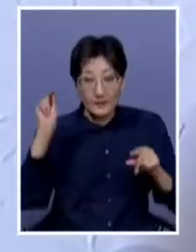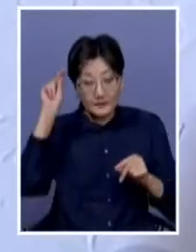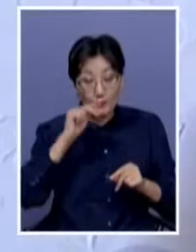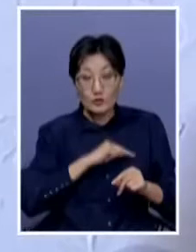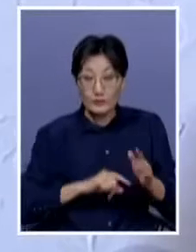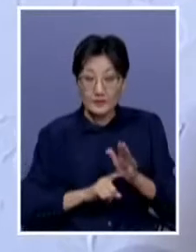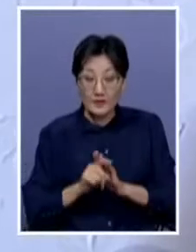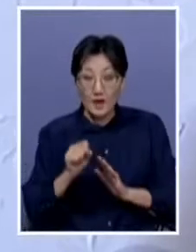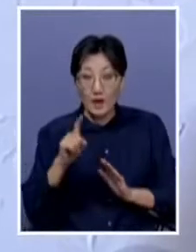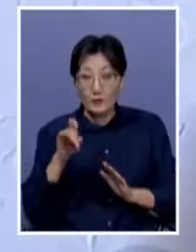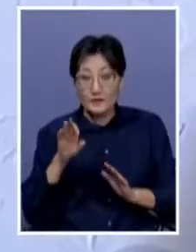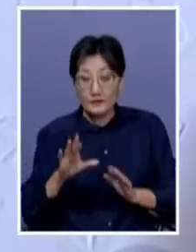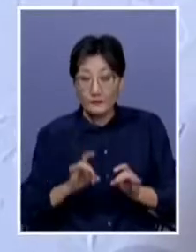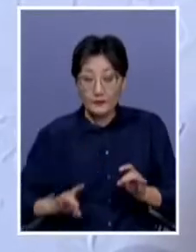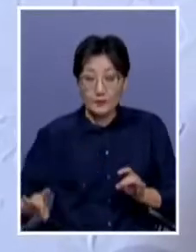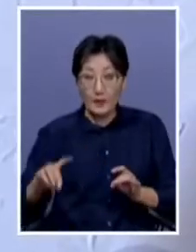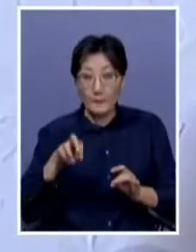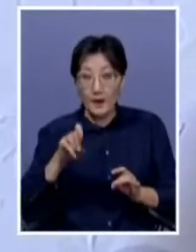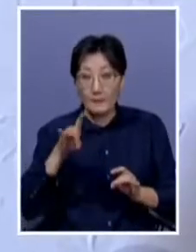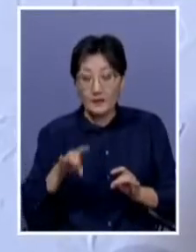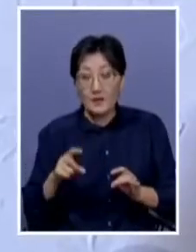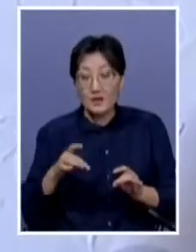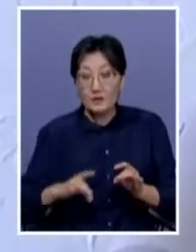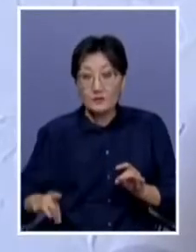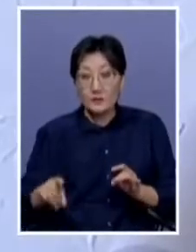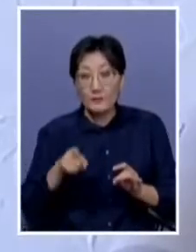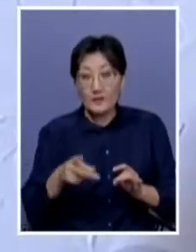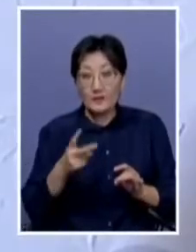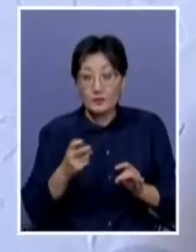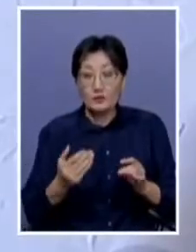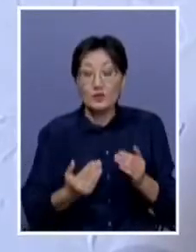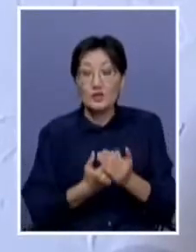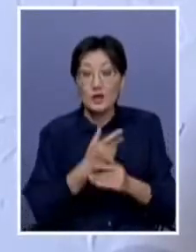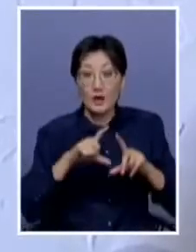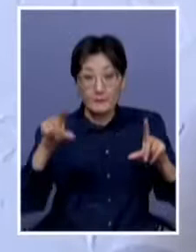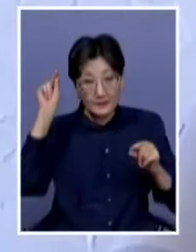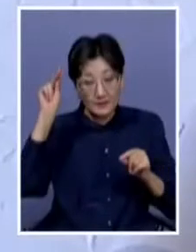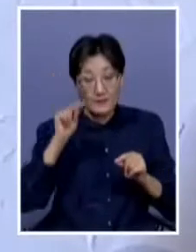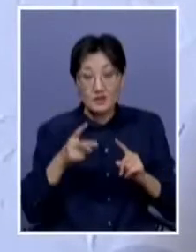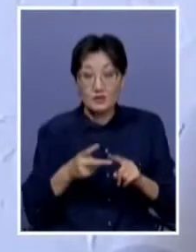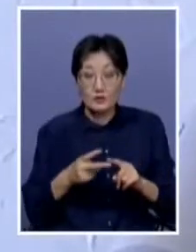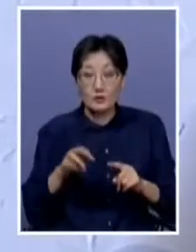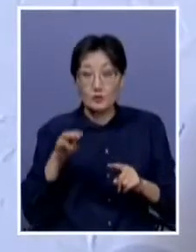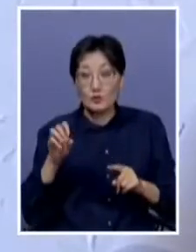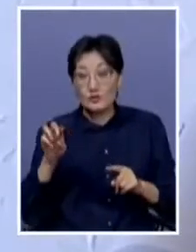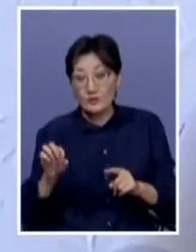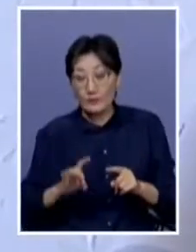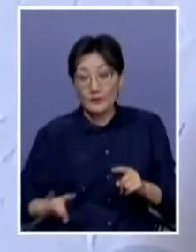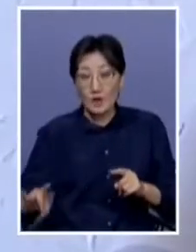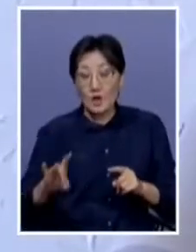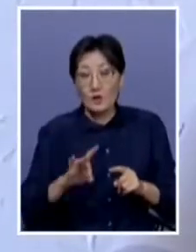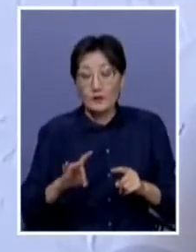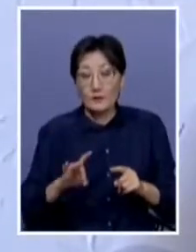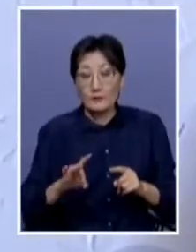Бұл Әуезов ауданындағы, Мамыр шағын ауданындағы 1200 орындық жаңа мектеп, және де Түрксіб ауданындағы, Нұршашқан